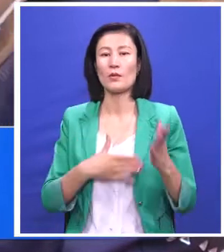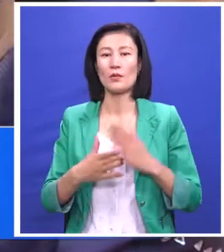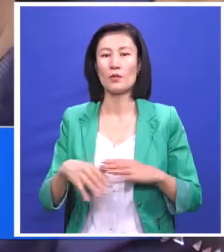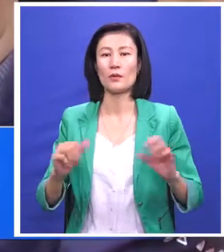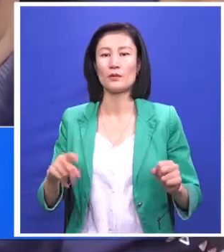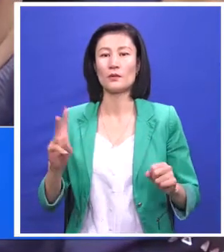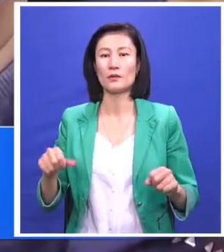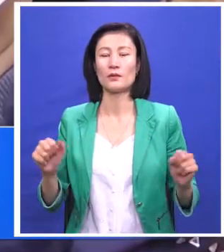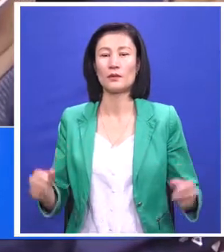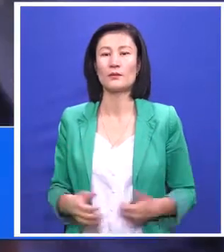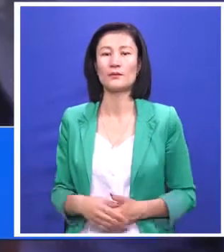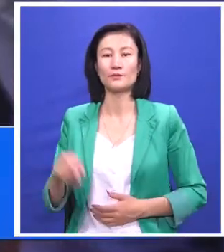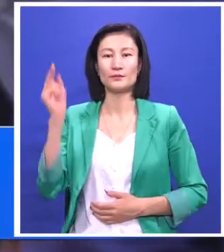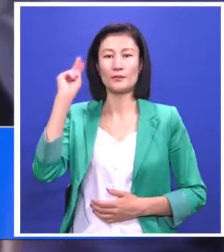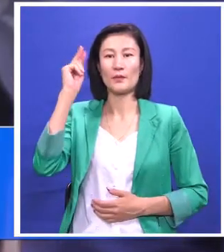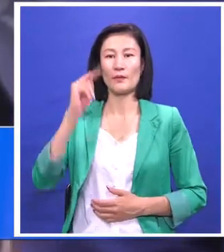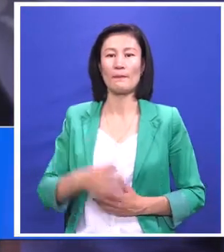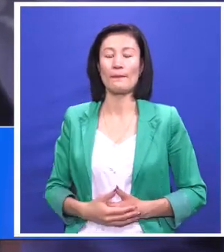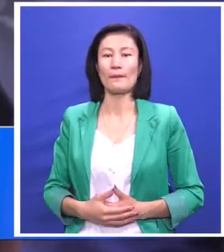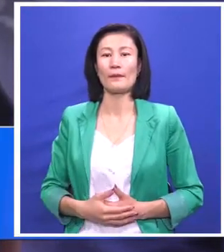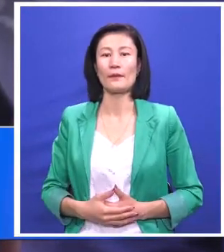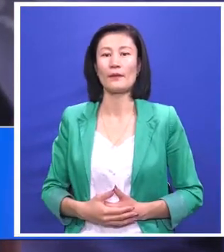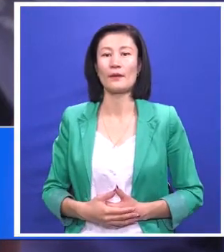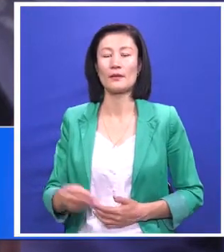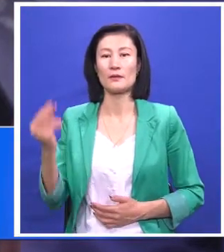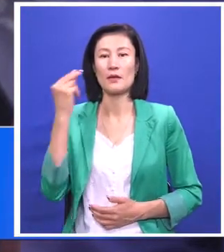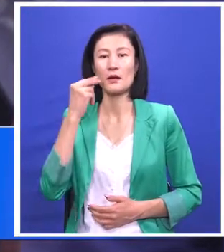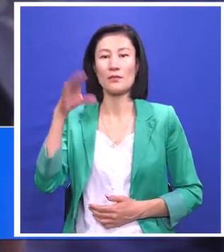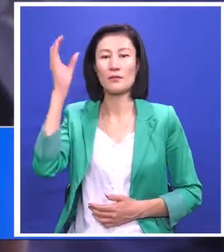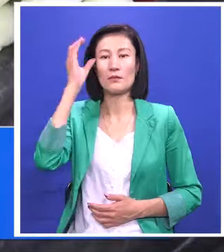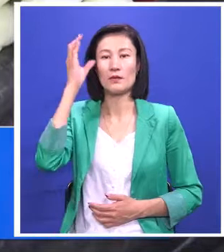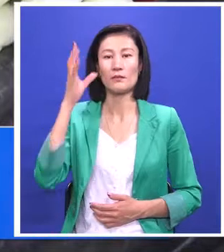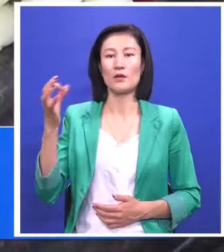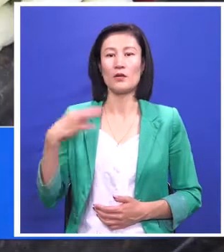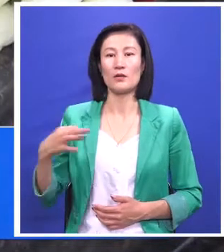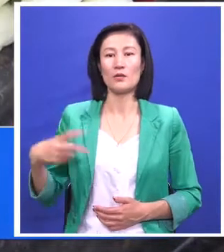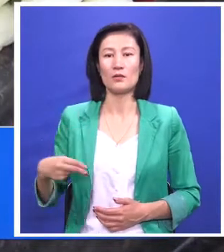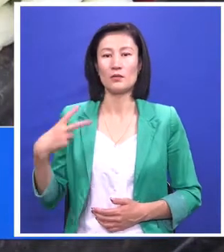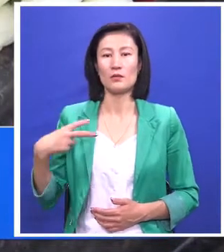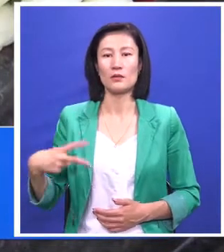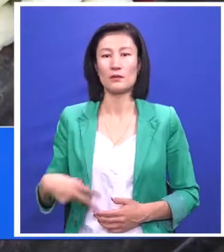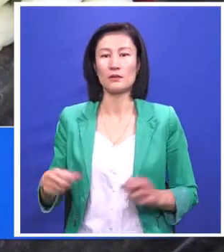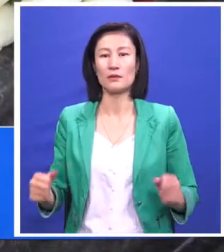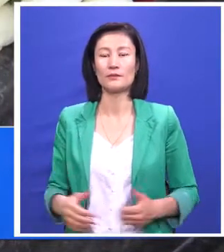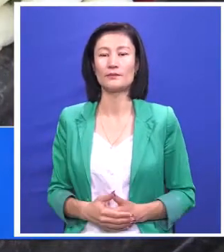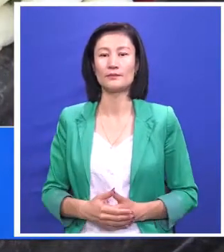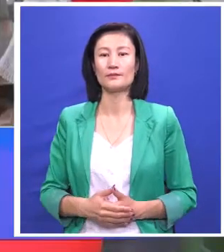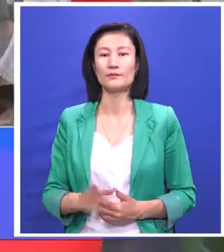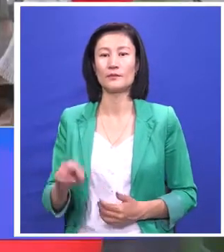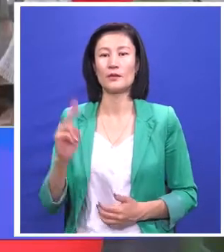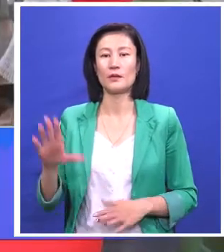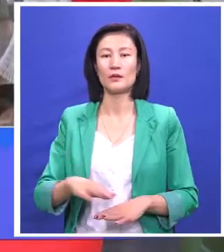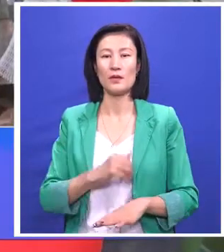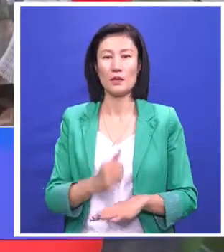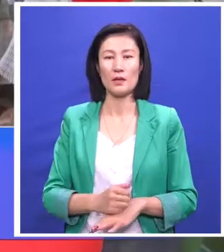қуаттандырып, қанатын қатайтқан. Осындай жанның қолпаштауында сапалы білім алған ұл қыздары, шәкірттері Абдымұса Қуатбеков туралы тек